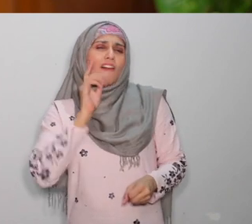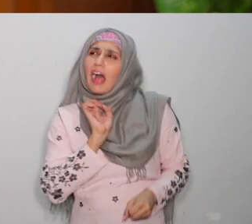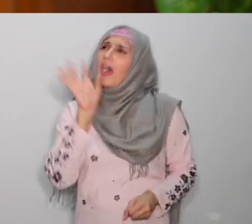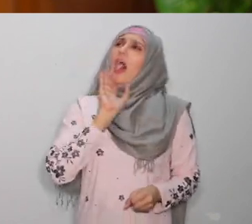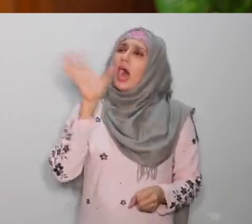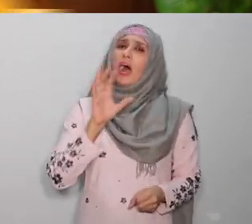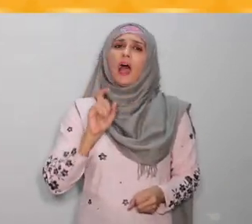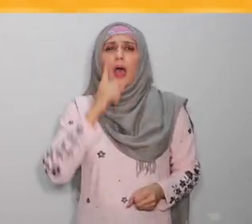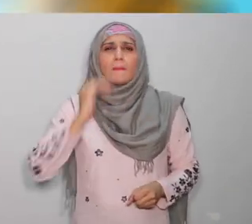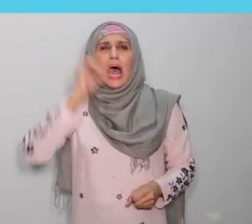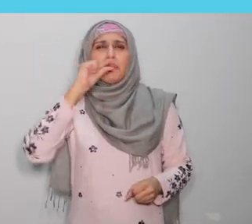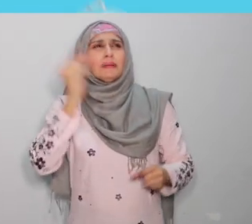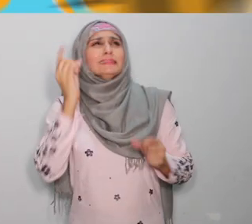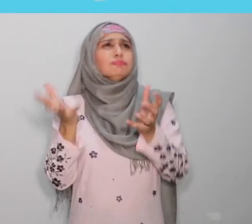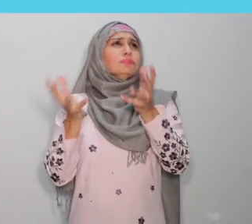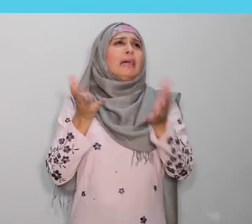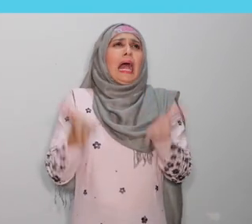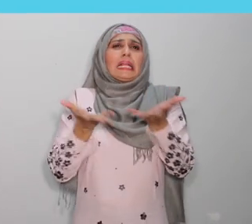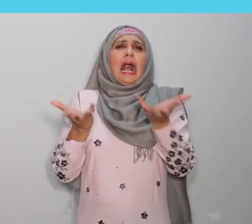चीखने-चिल्लाने लगी